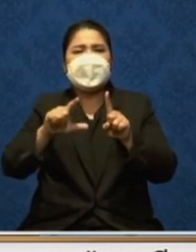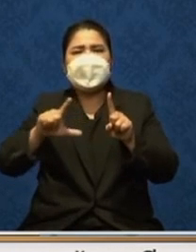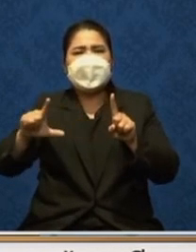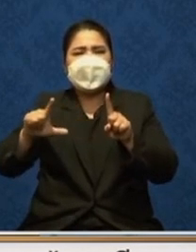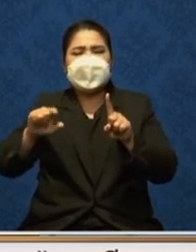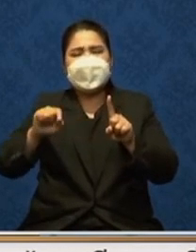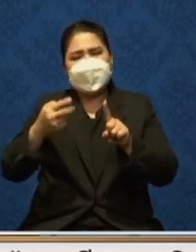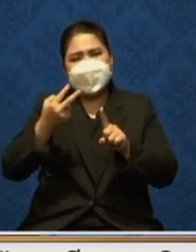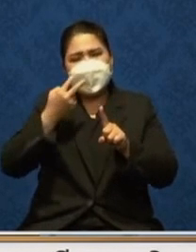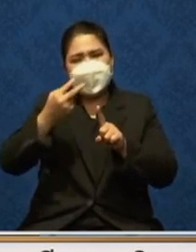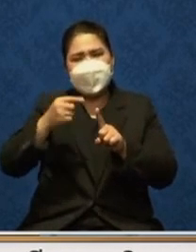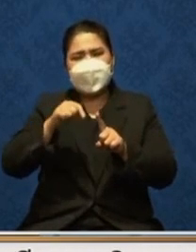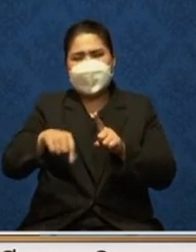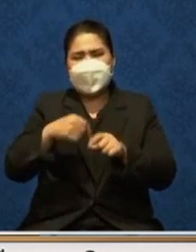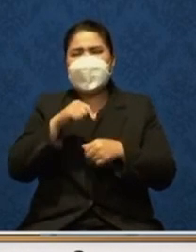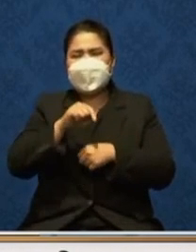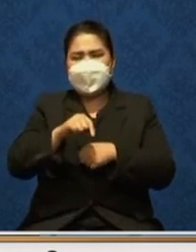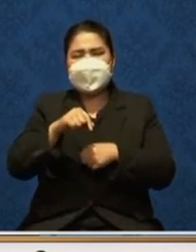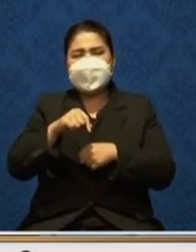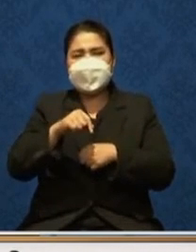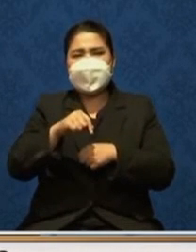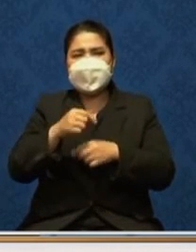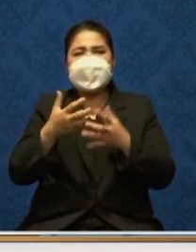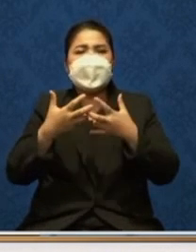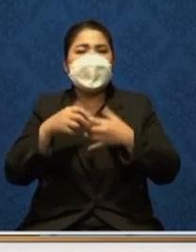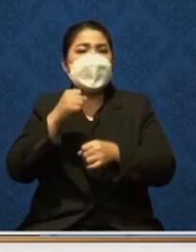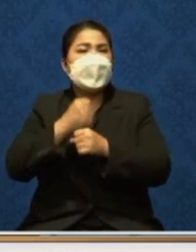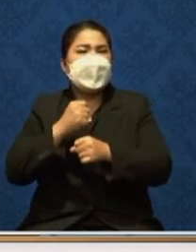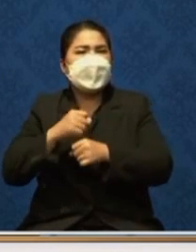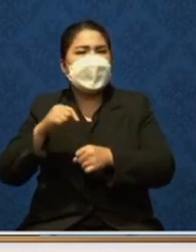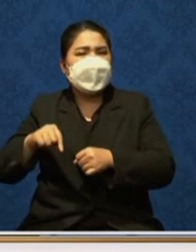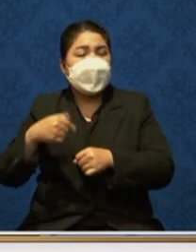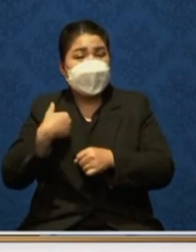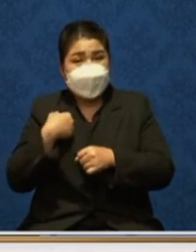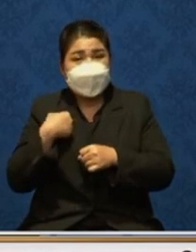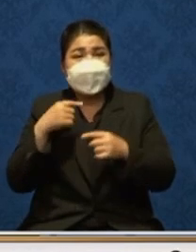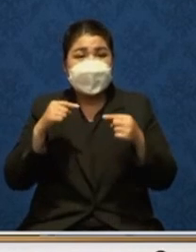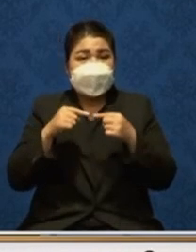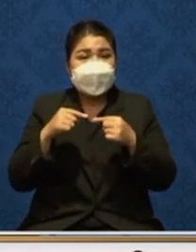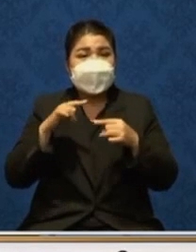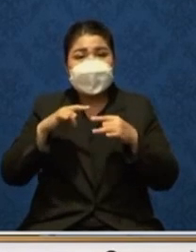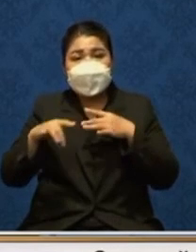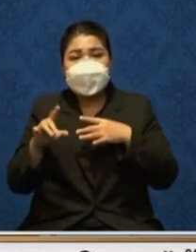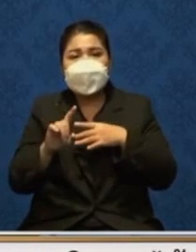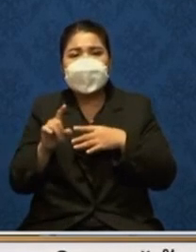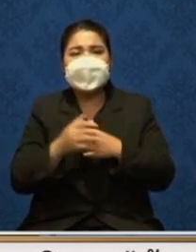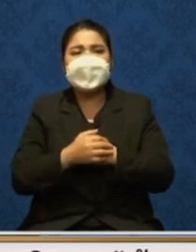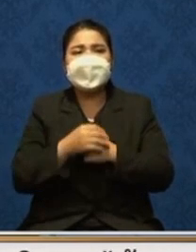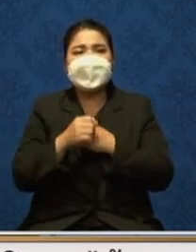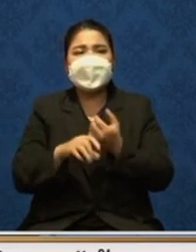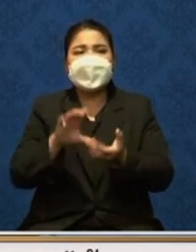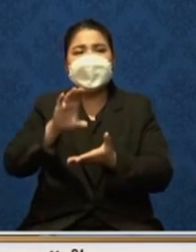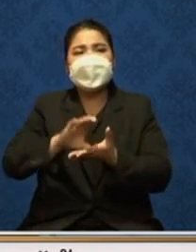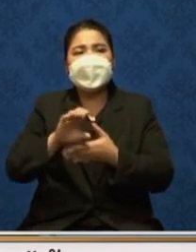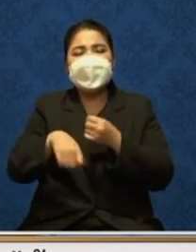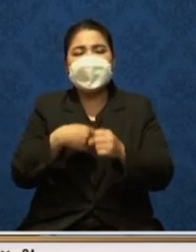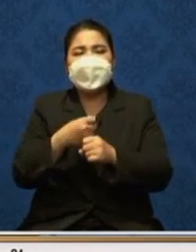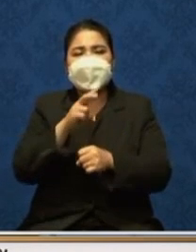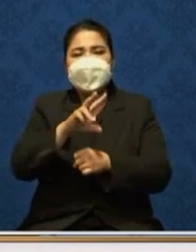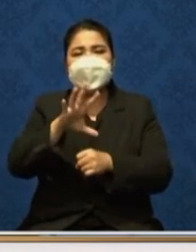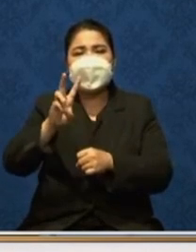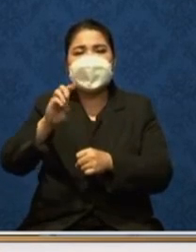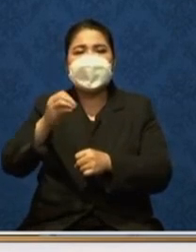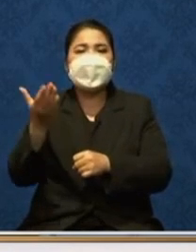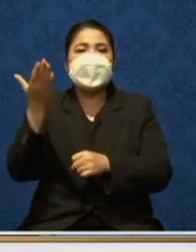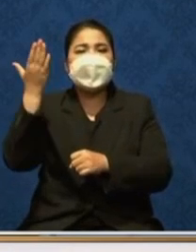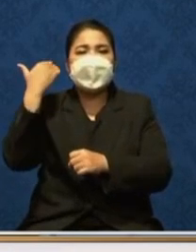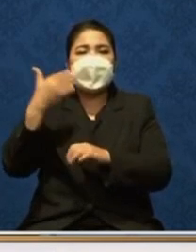มันสมเหตุสมผลรึเปล่าครับถ้าเราไปดูงบการเงิน ง้นส้นปี 2560 ก่ที่การขายกจการครั้นจะเกิดข